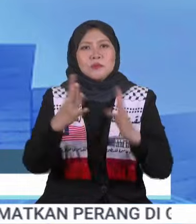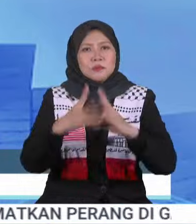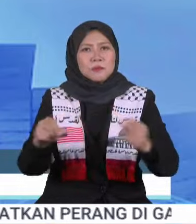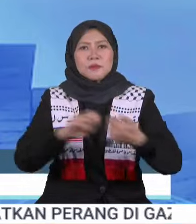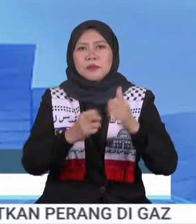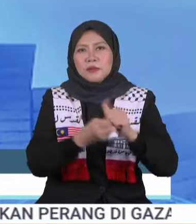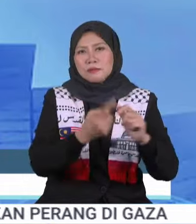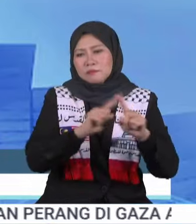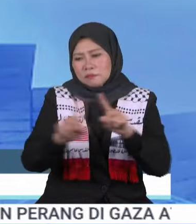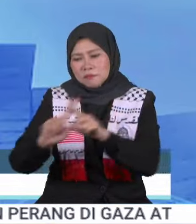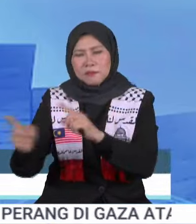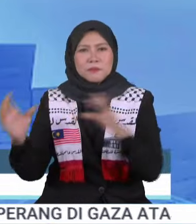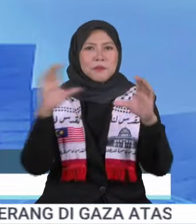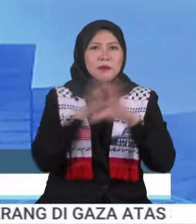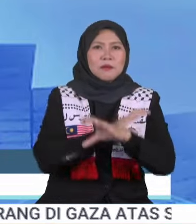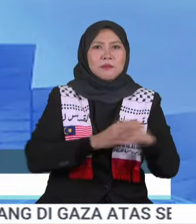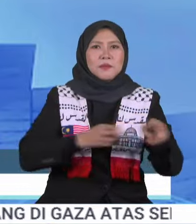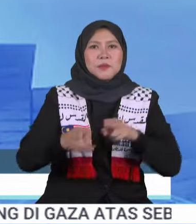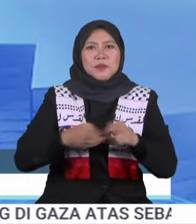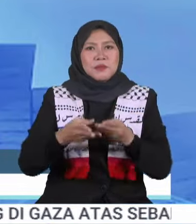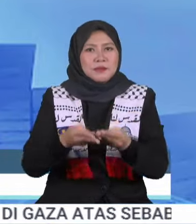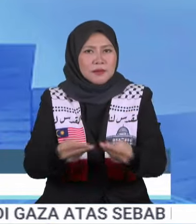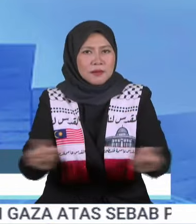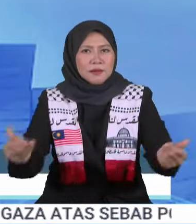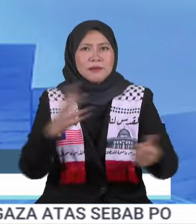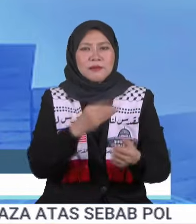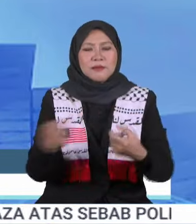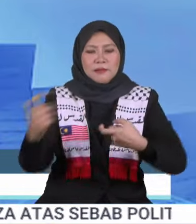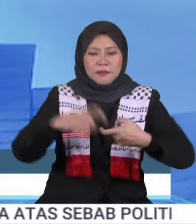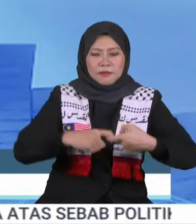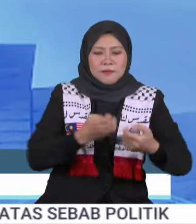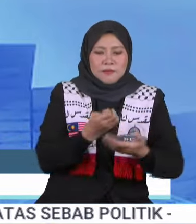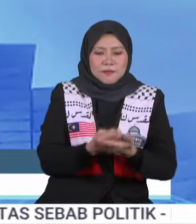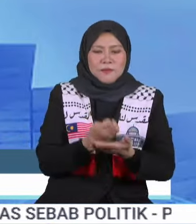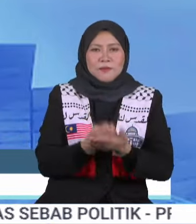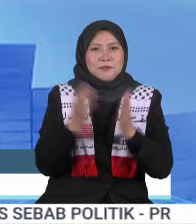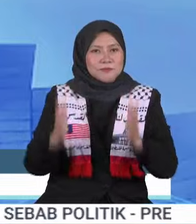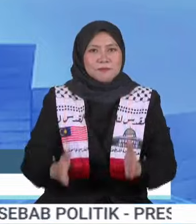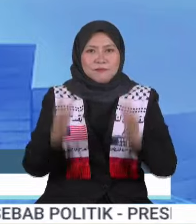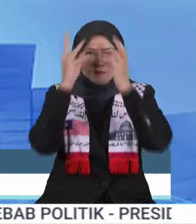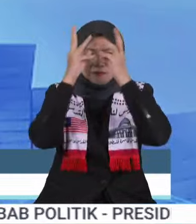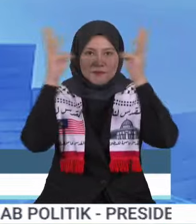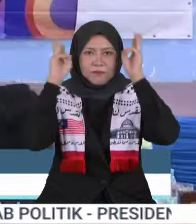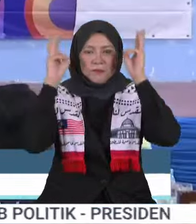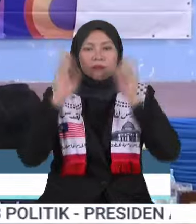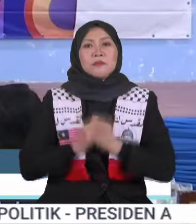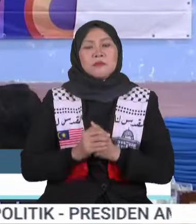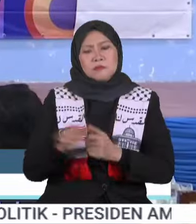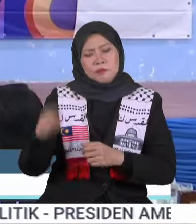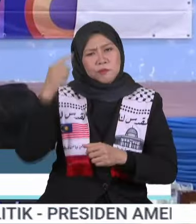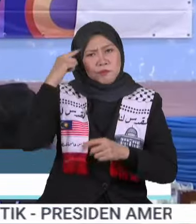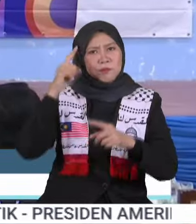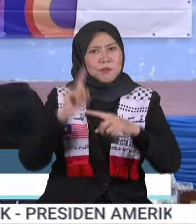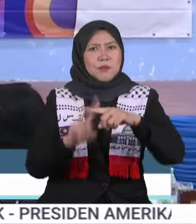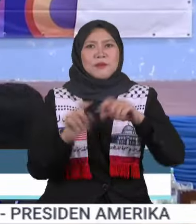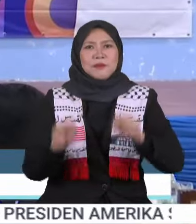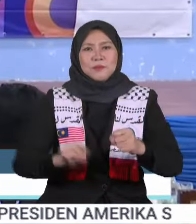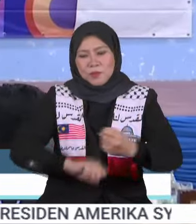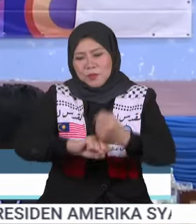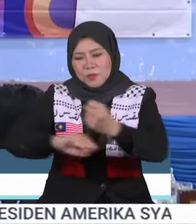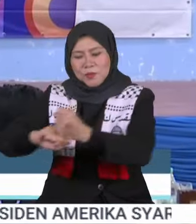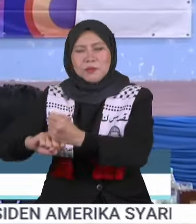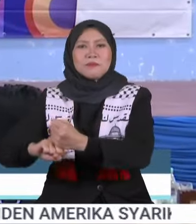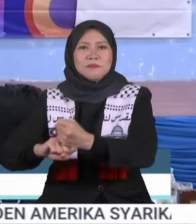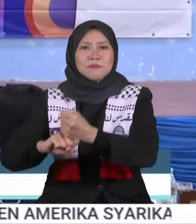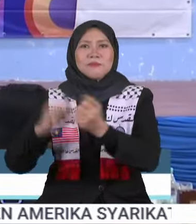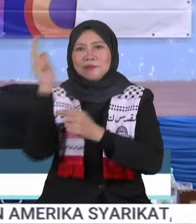penyelesaian pelbagai cabaran berkaitan pengurusan tanah dan hal ehwal ekonomi orang asli. Beliau optimis sokongan kukuh kepada Kerajaan